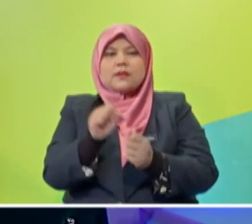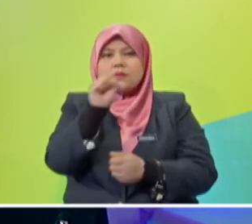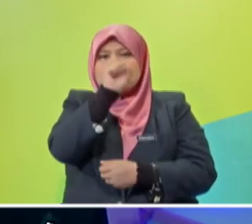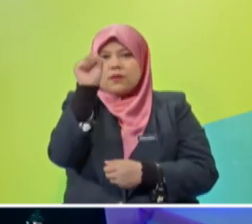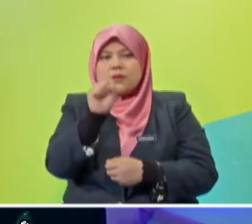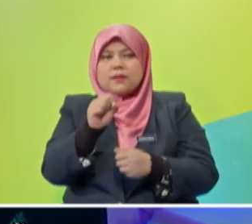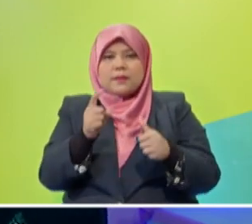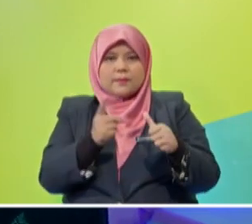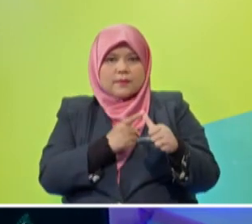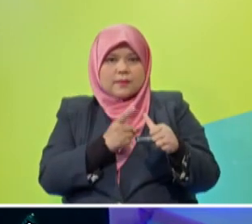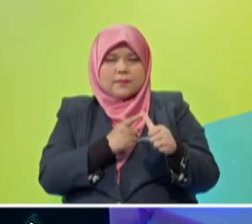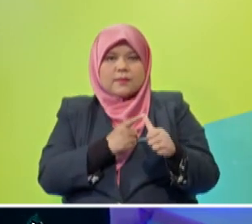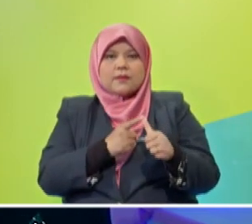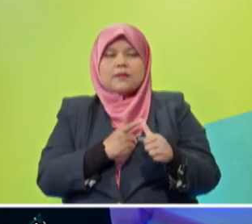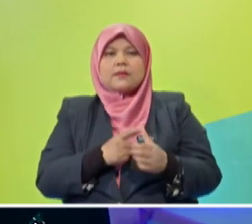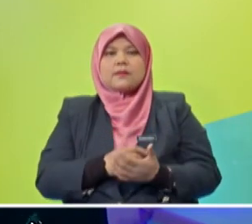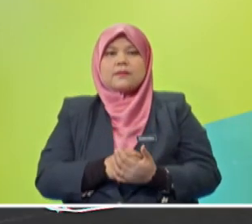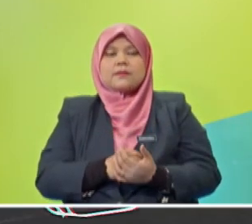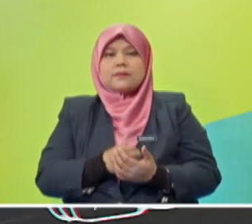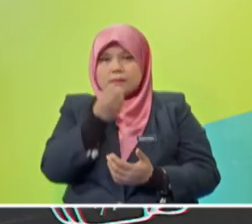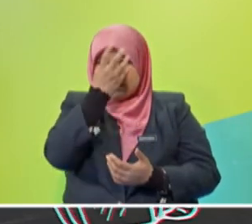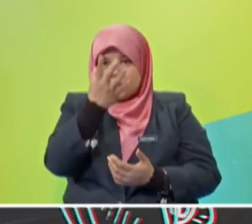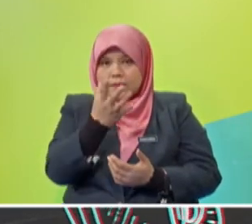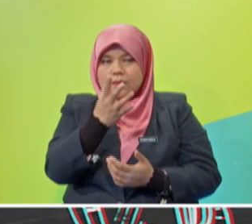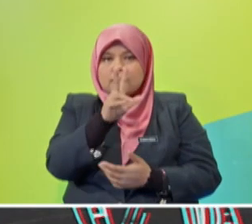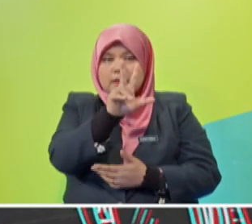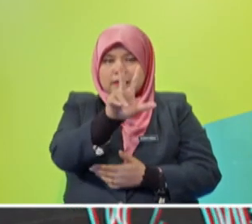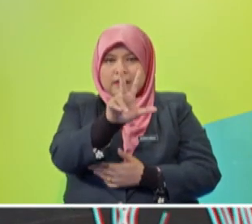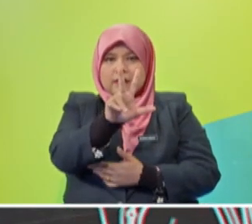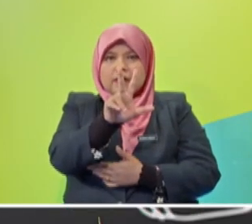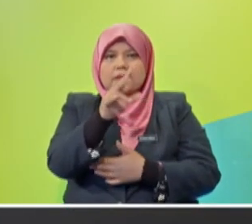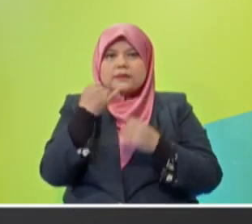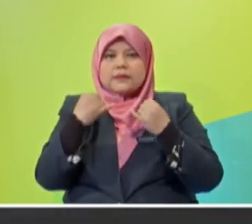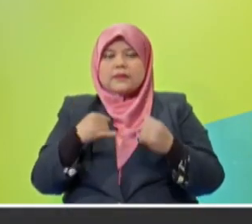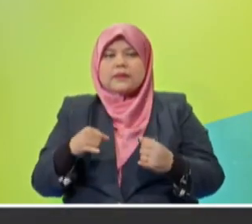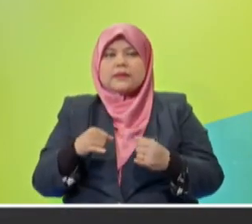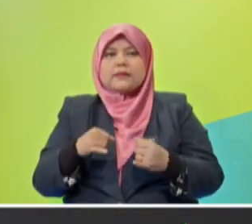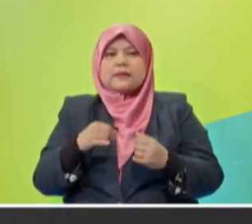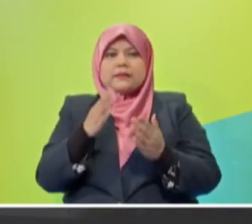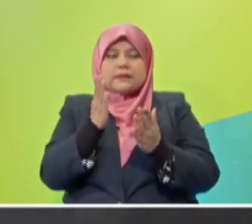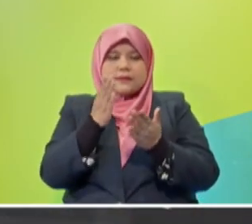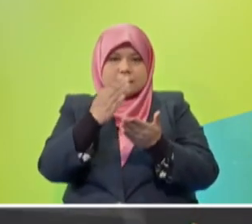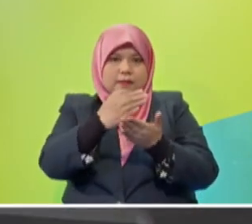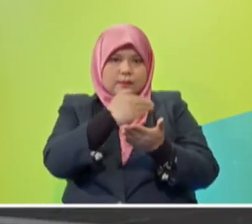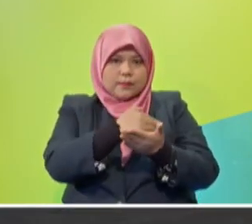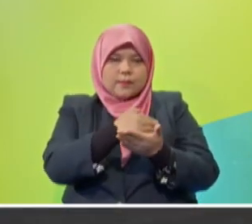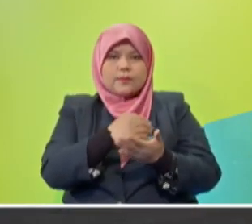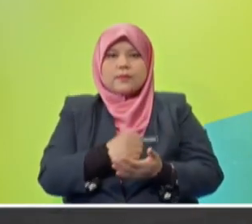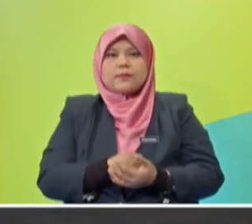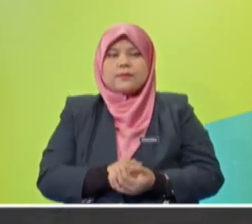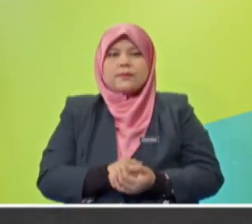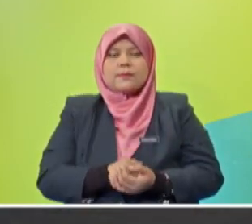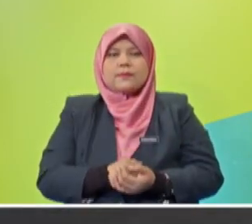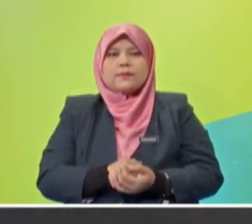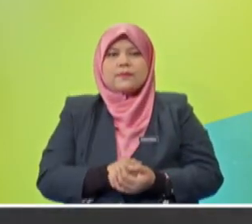pertama. Okey, nyatakan 3 jenis sektor ekonomi yang telah dipelajari. Soalan ini sangat simple dan sangat senang.